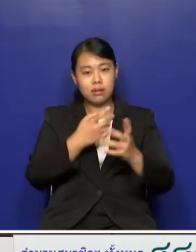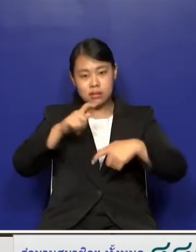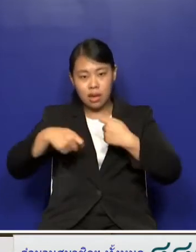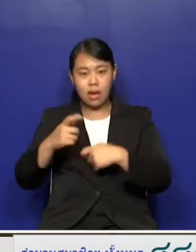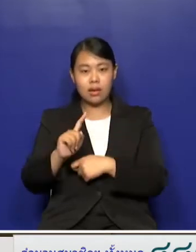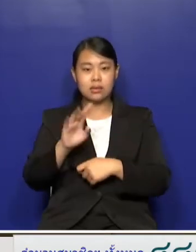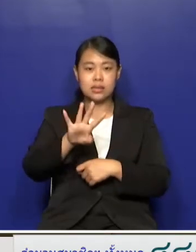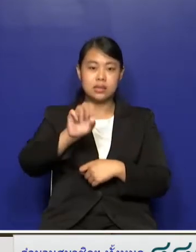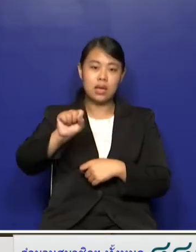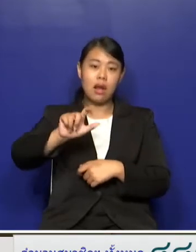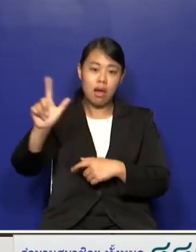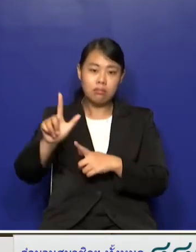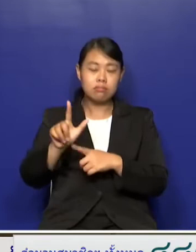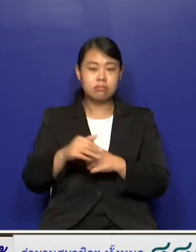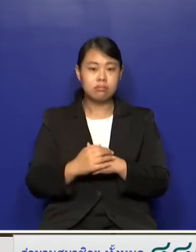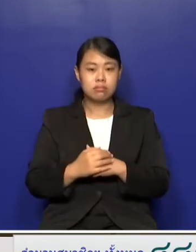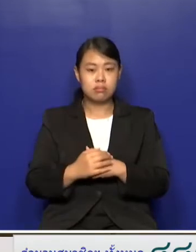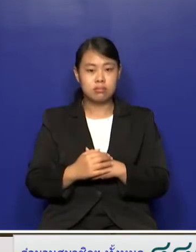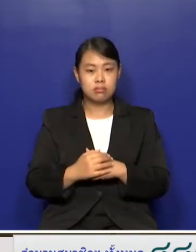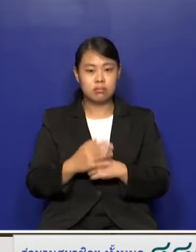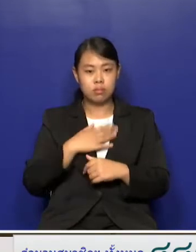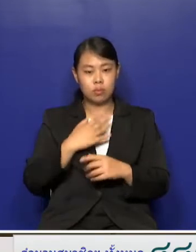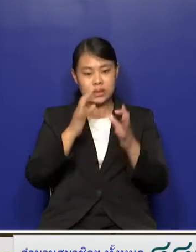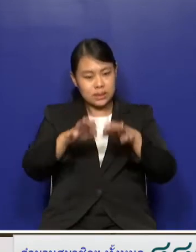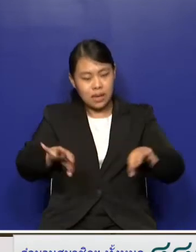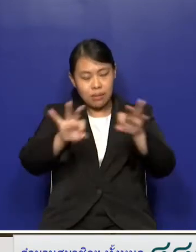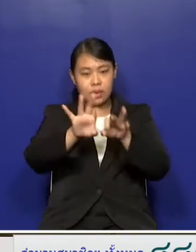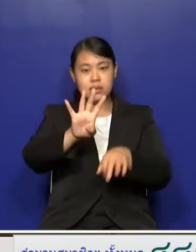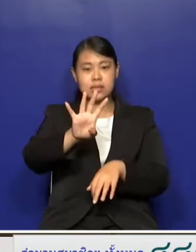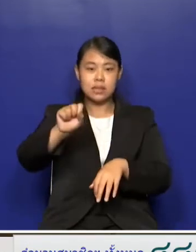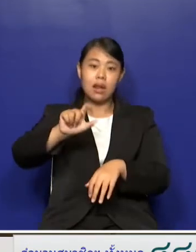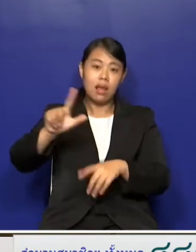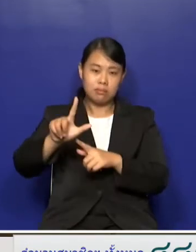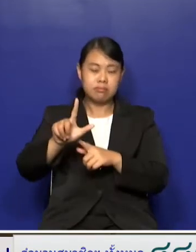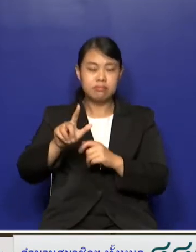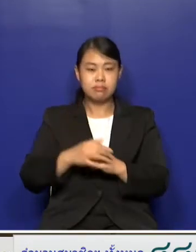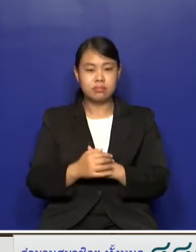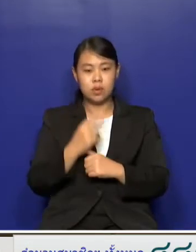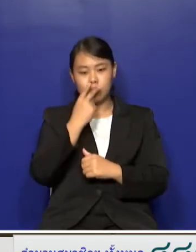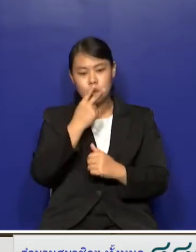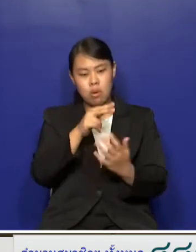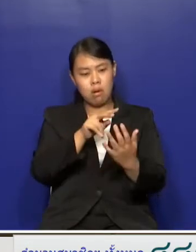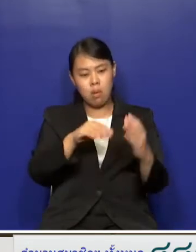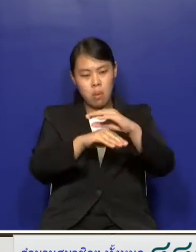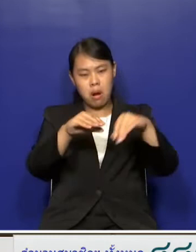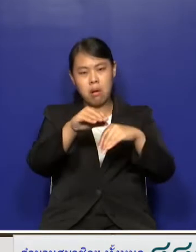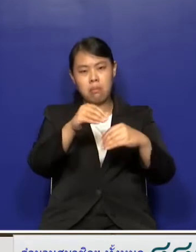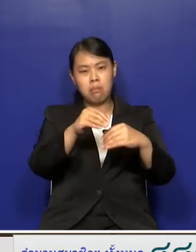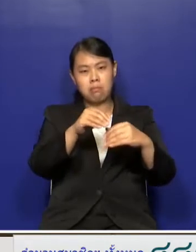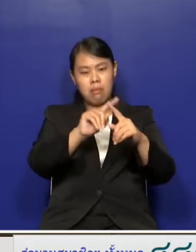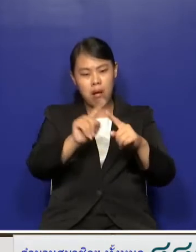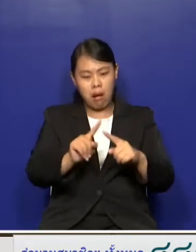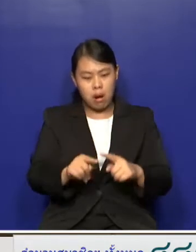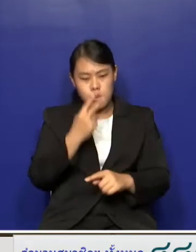ครับ 4แสนกว่าล้านนะครับผมครับให้ความสำคัญอยู่ที่แสนกว่าล้านผมพยายามดูหลายๆของการนะครับที่ได้